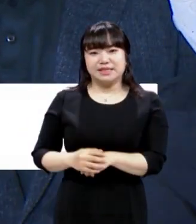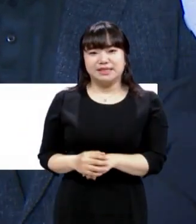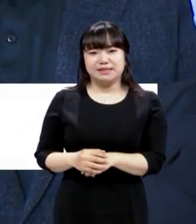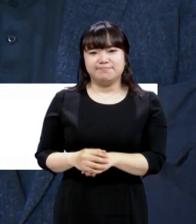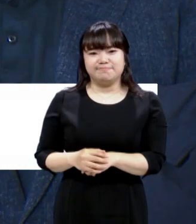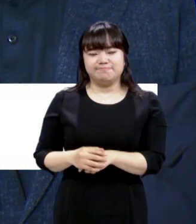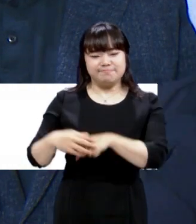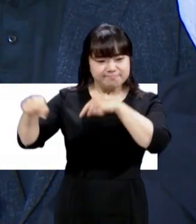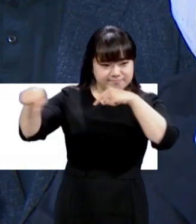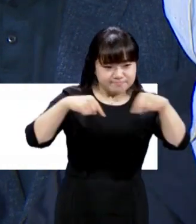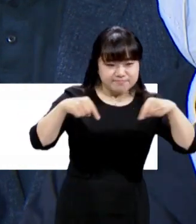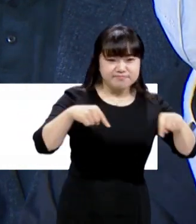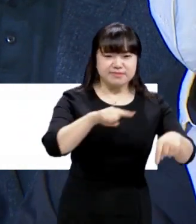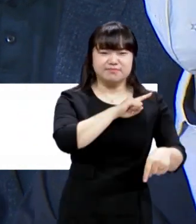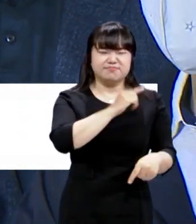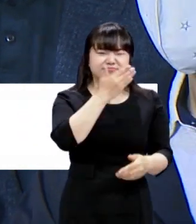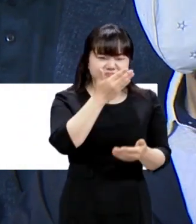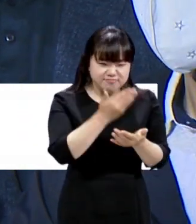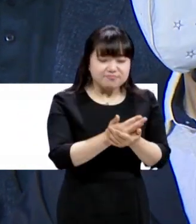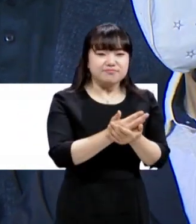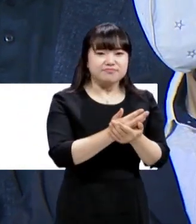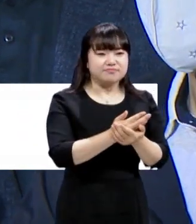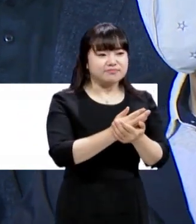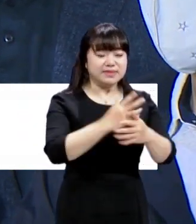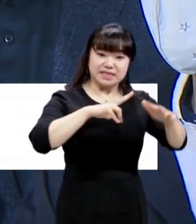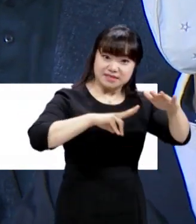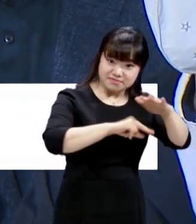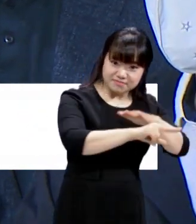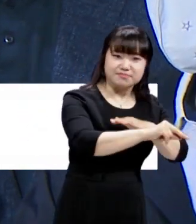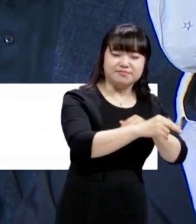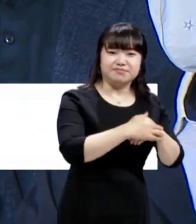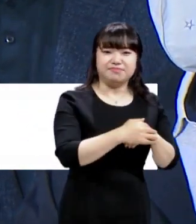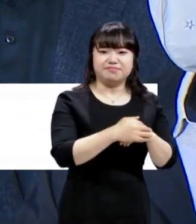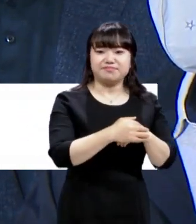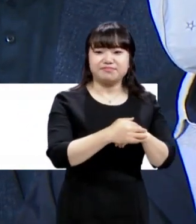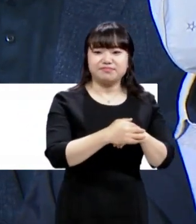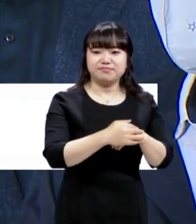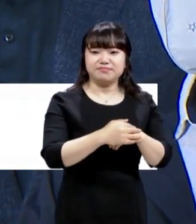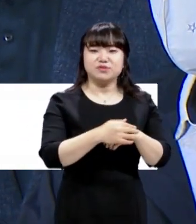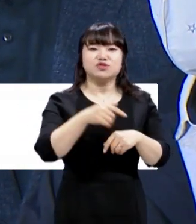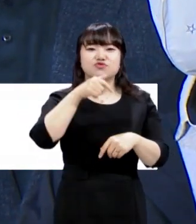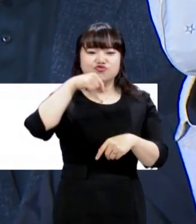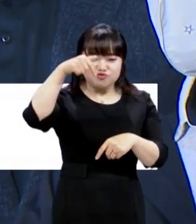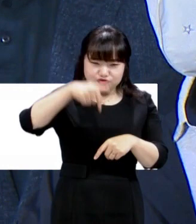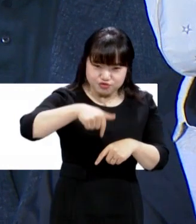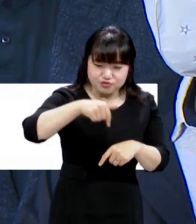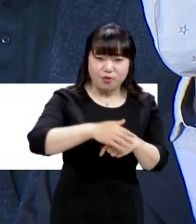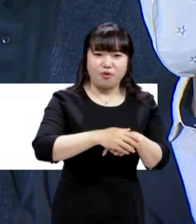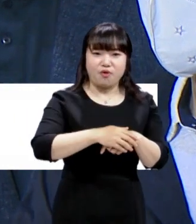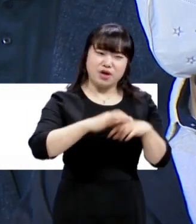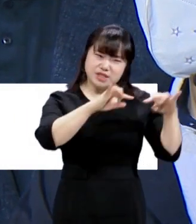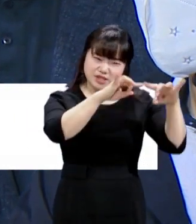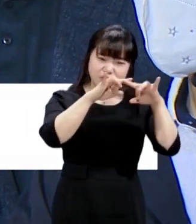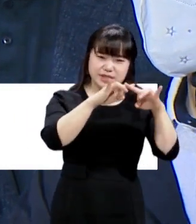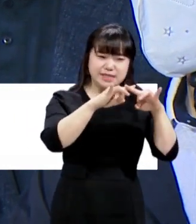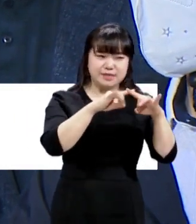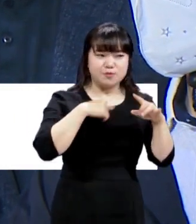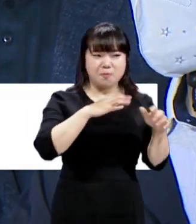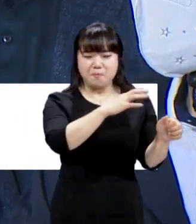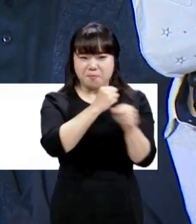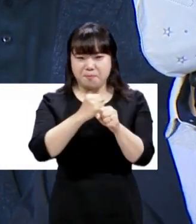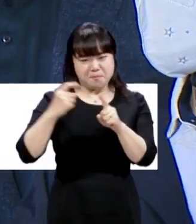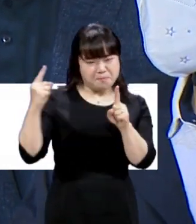핵심적 기간 사람 정격 이라든지 수도 가지고 혹시 민중을 할 움직임에 대한 우리 5에 대한